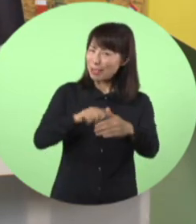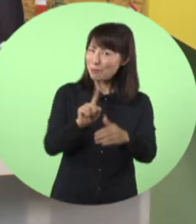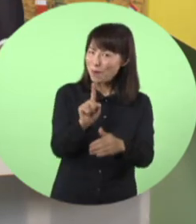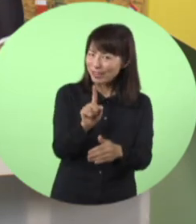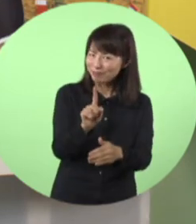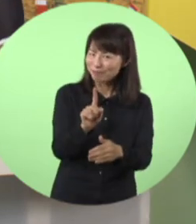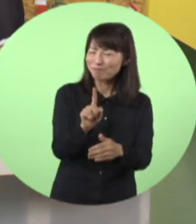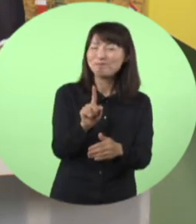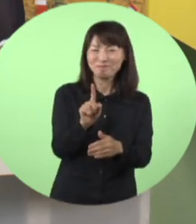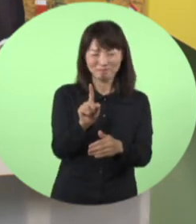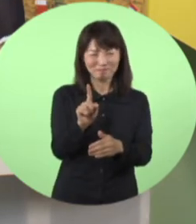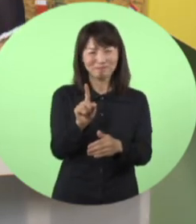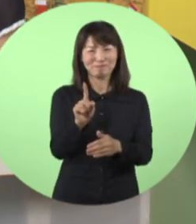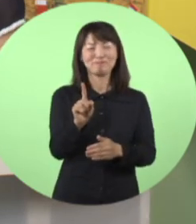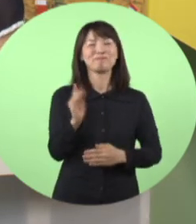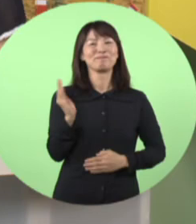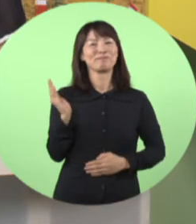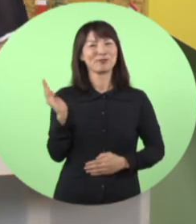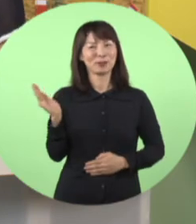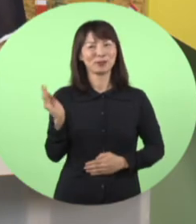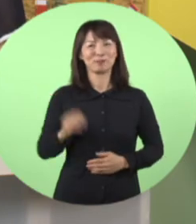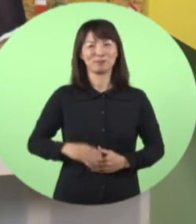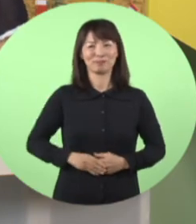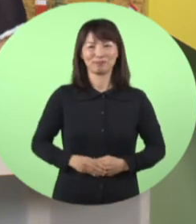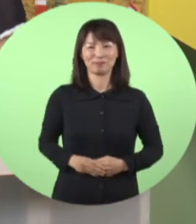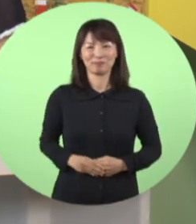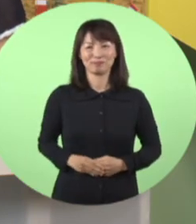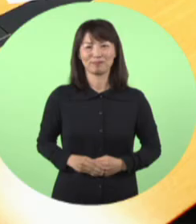は VTR を見てのお楽しみ。 どうぞ。